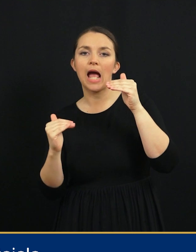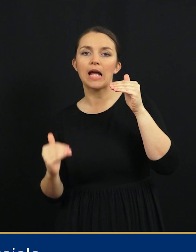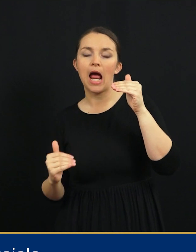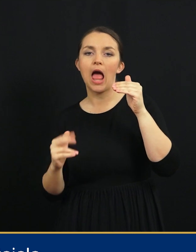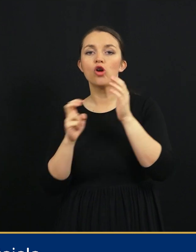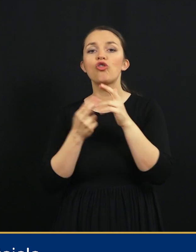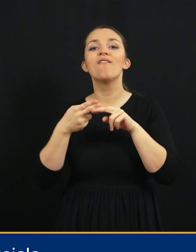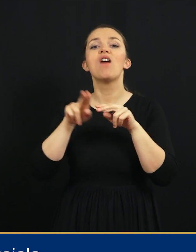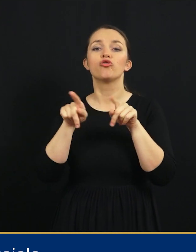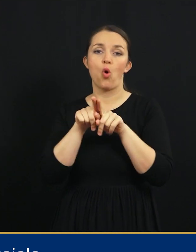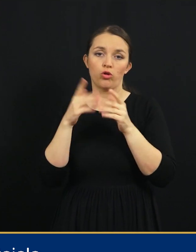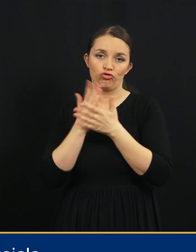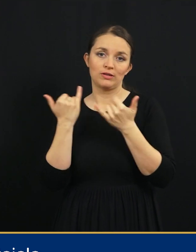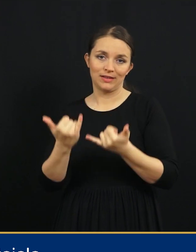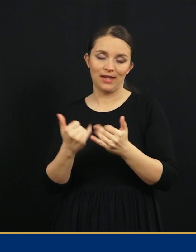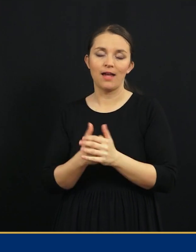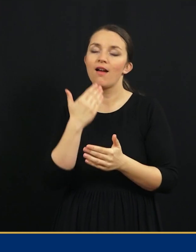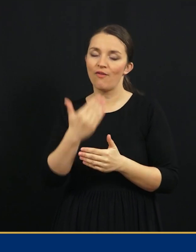v večji meri kot že. Hvala.